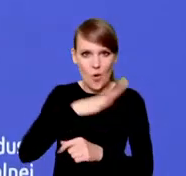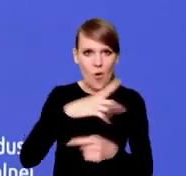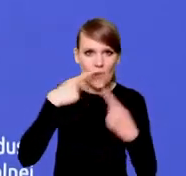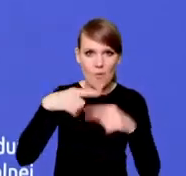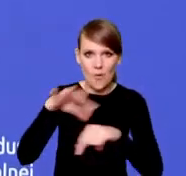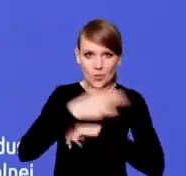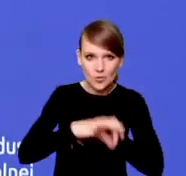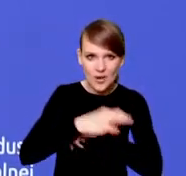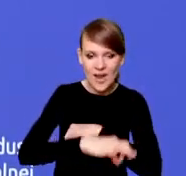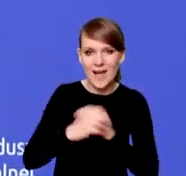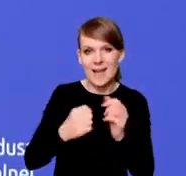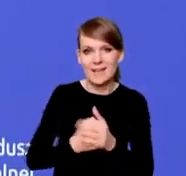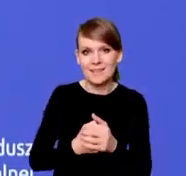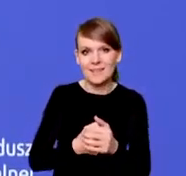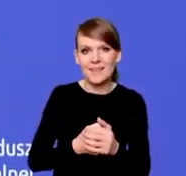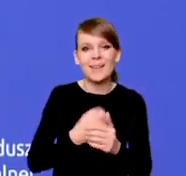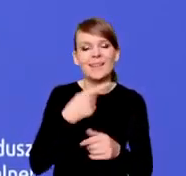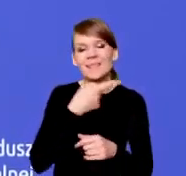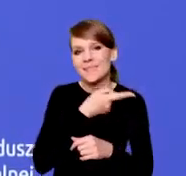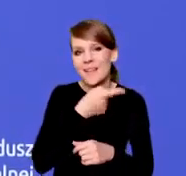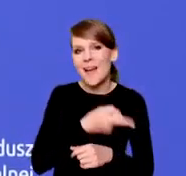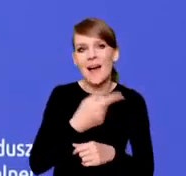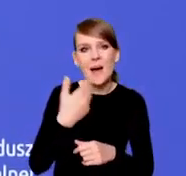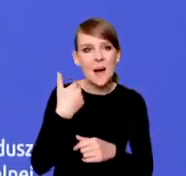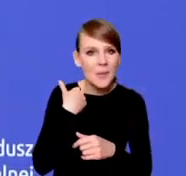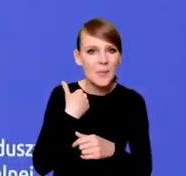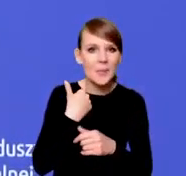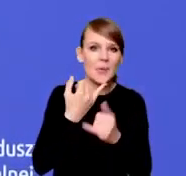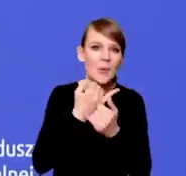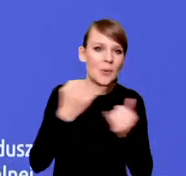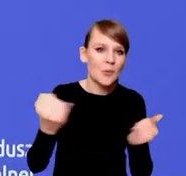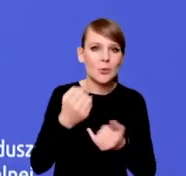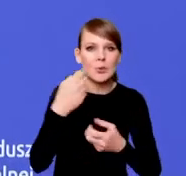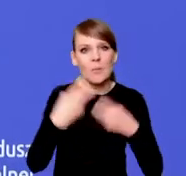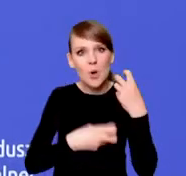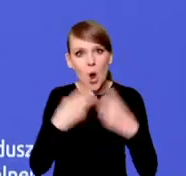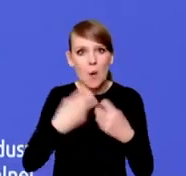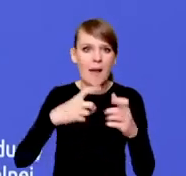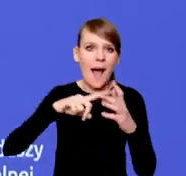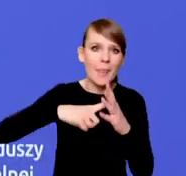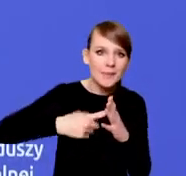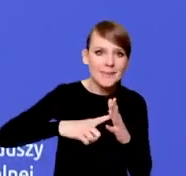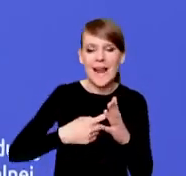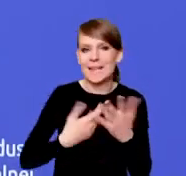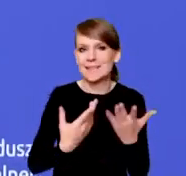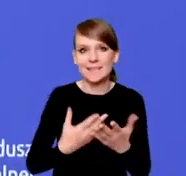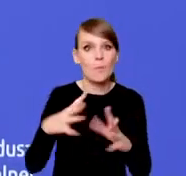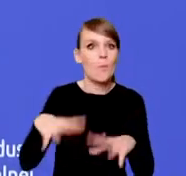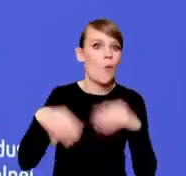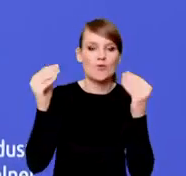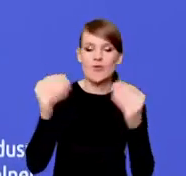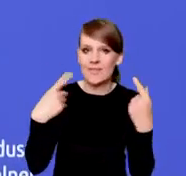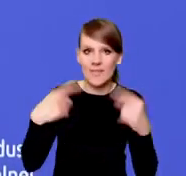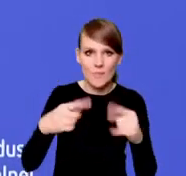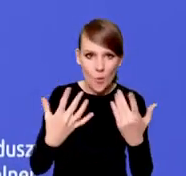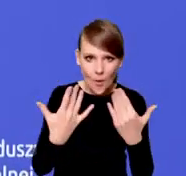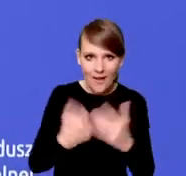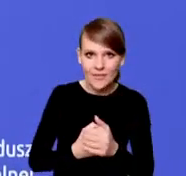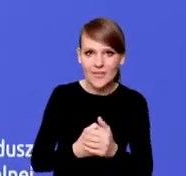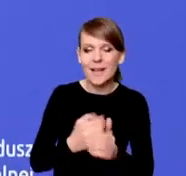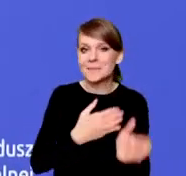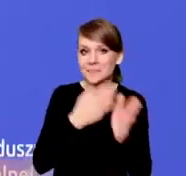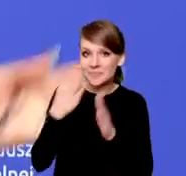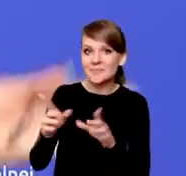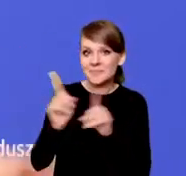przez właśnie różne zakamarki administracyjne uczelni, jak to nie było takie łatwe. No i też mamy przedstawicieli